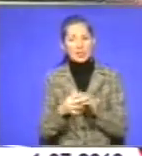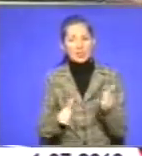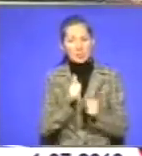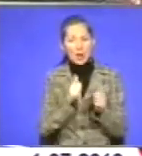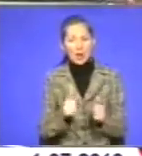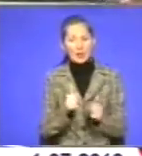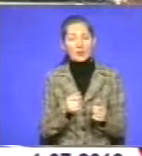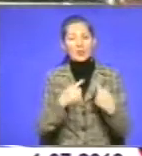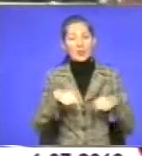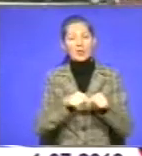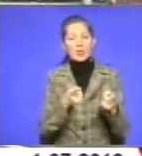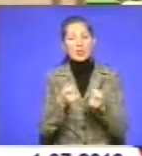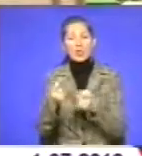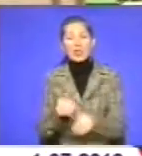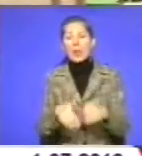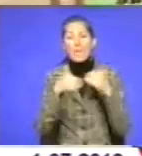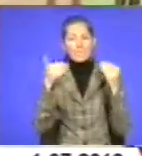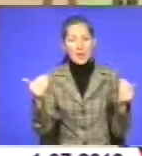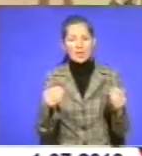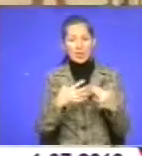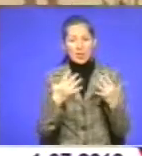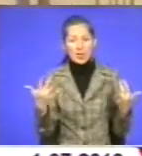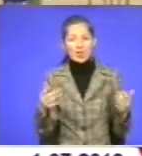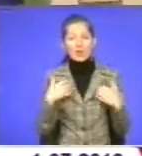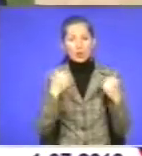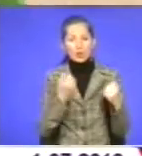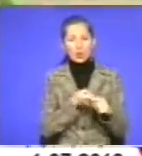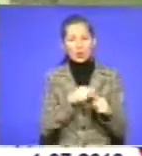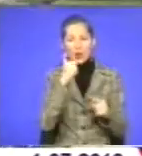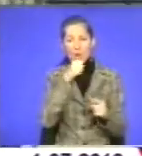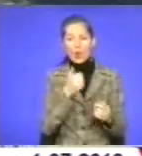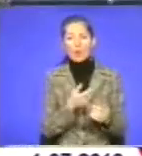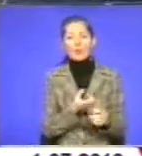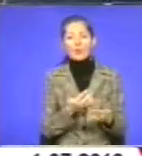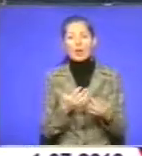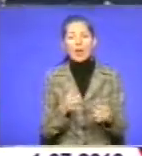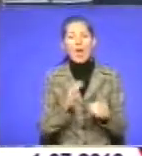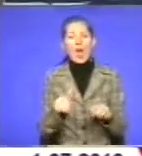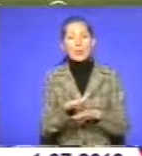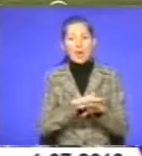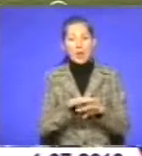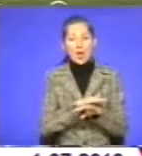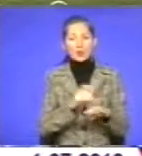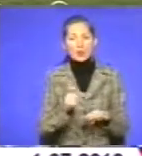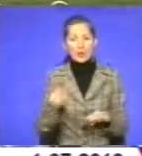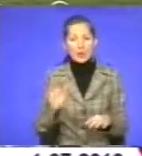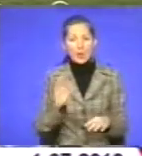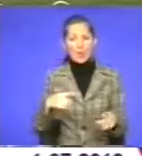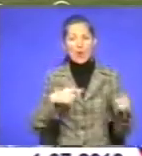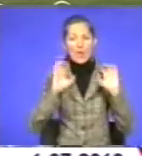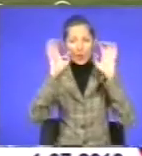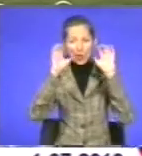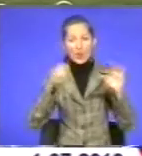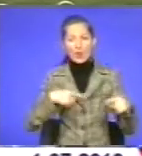залучають якомога більше видів спорту. Цьогоріч наймасовішими були футбол, армспорт, волейбол. Є збільшення команд,